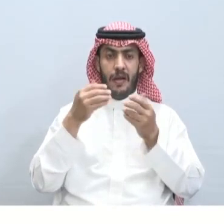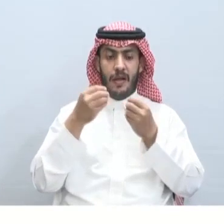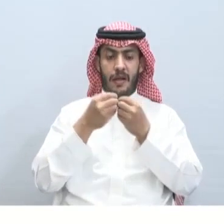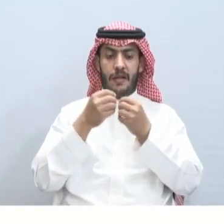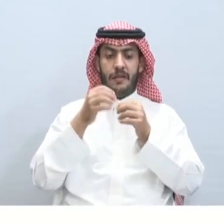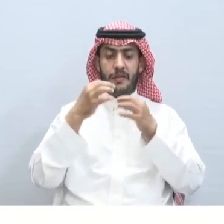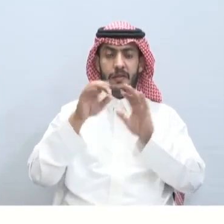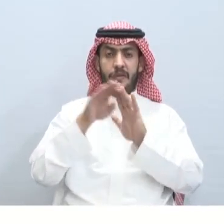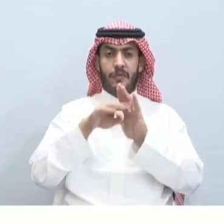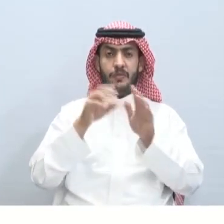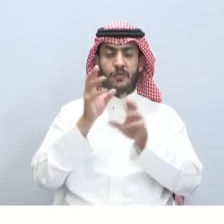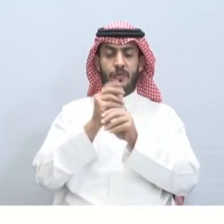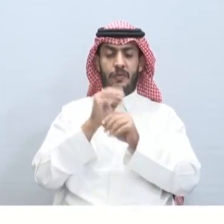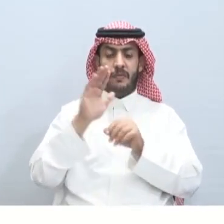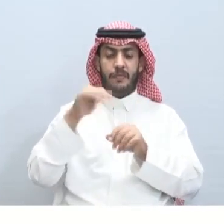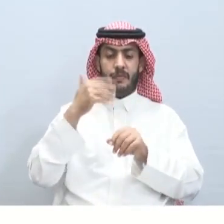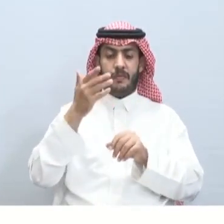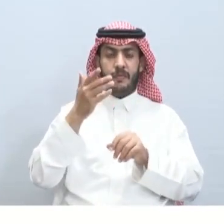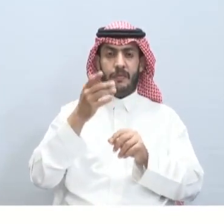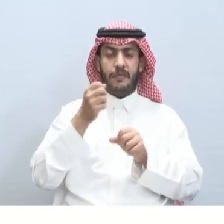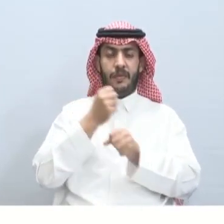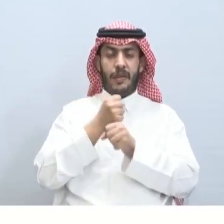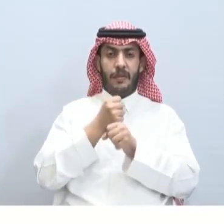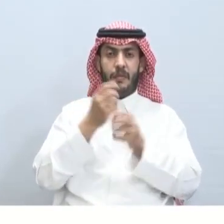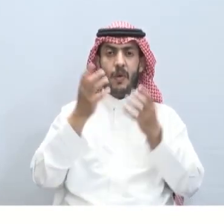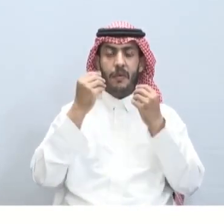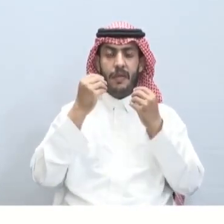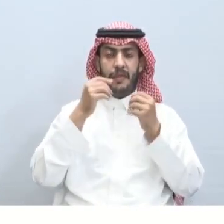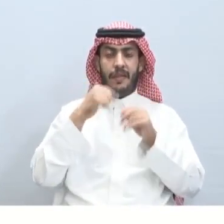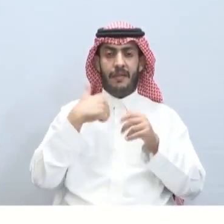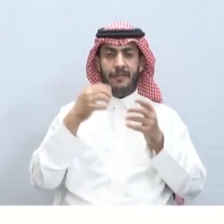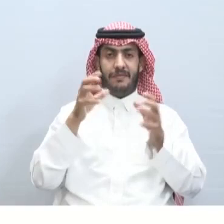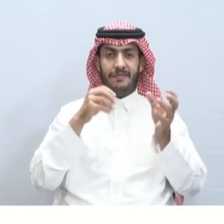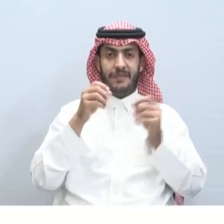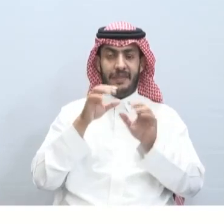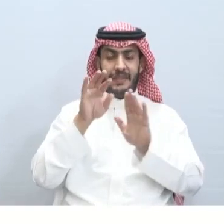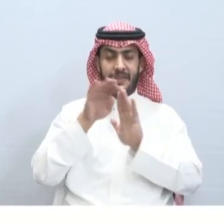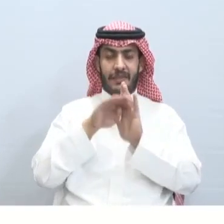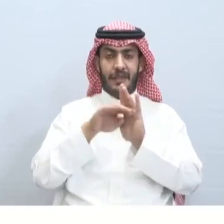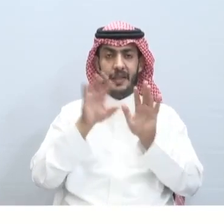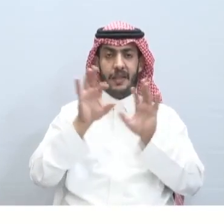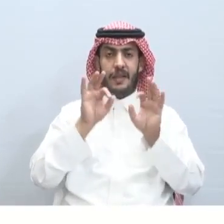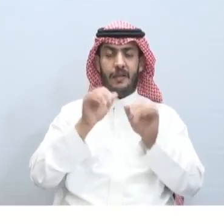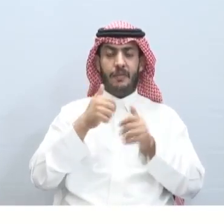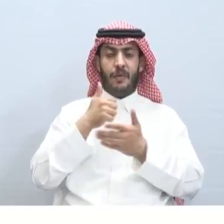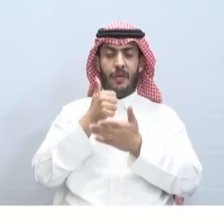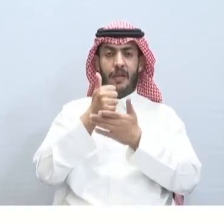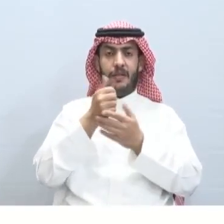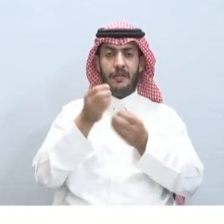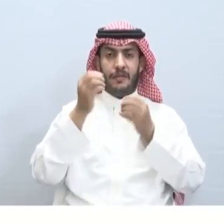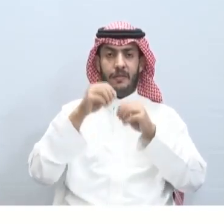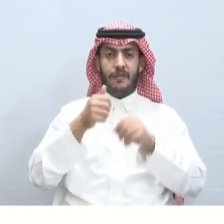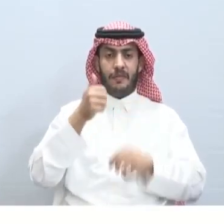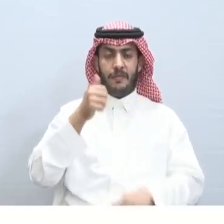الموجوده في السوق ومن ثم استخدم المعلومات التي جمعتها والتحديد لاختيار اسواق تقدم اكبر